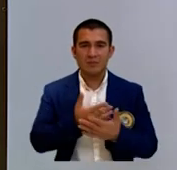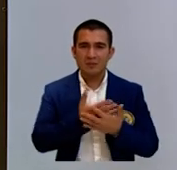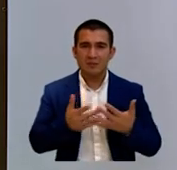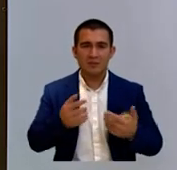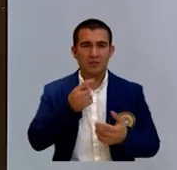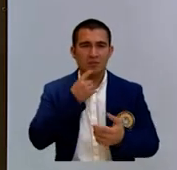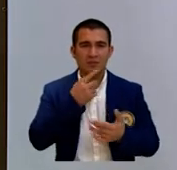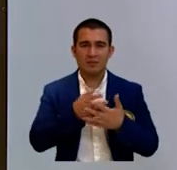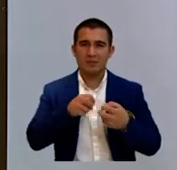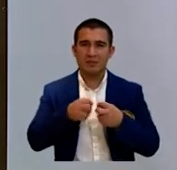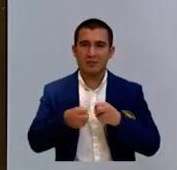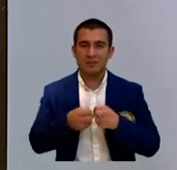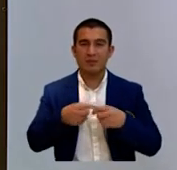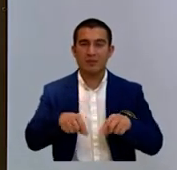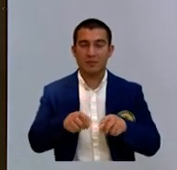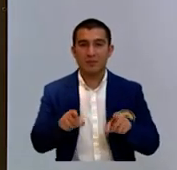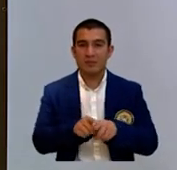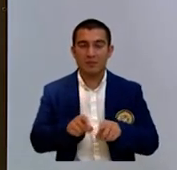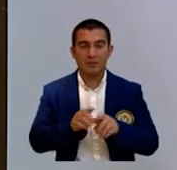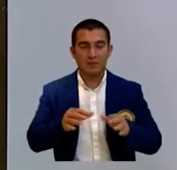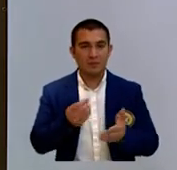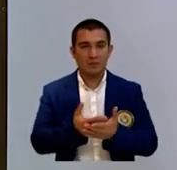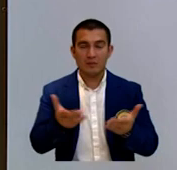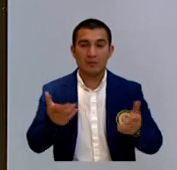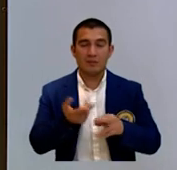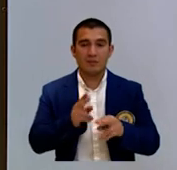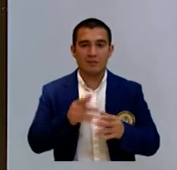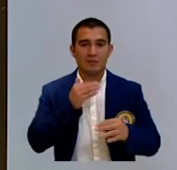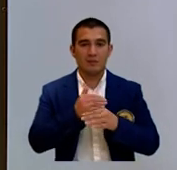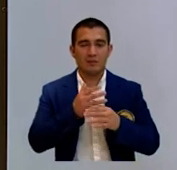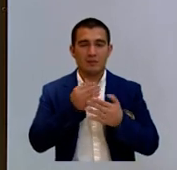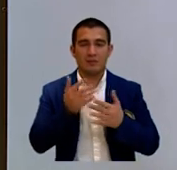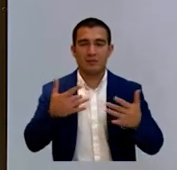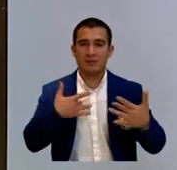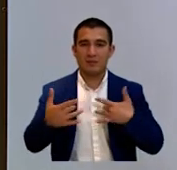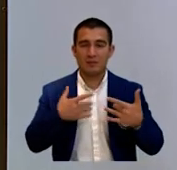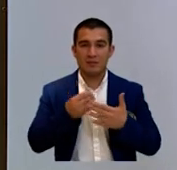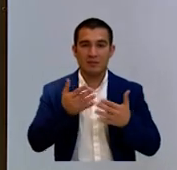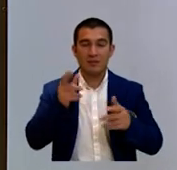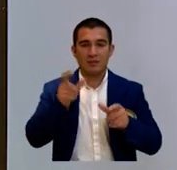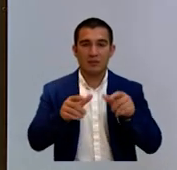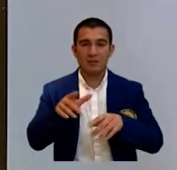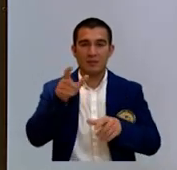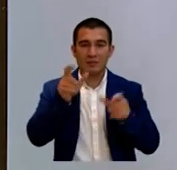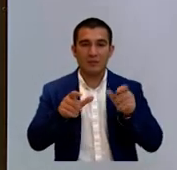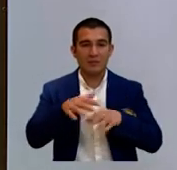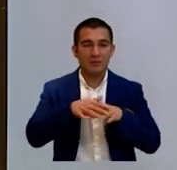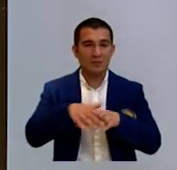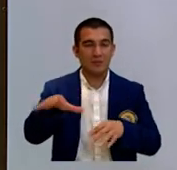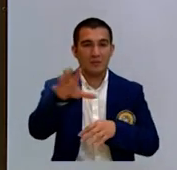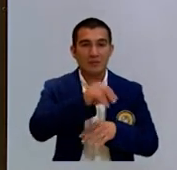muammolar ochib berilganligi uchun ham o'quvchilar teatrlar xalq tomonidan juda ham qiziqish